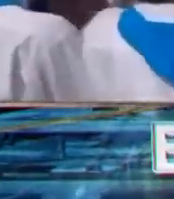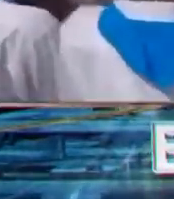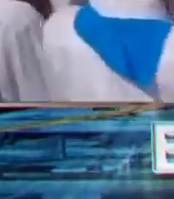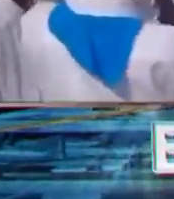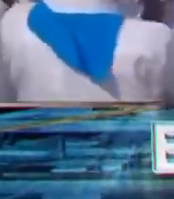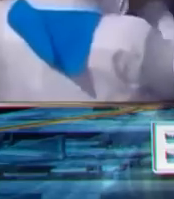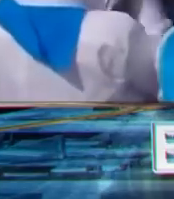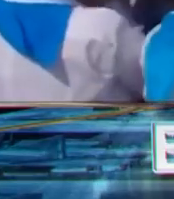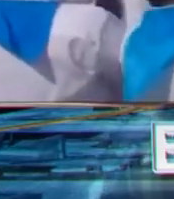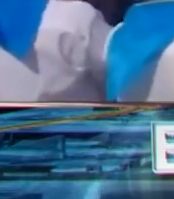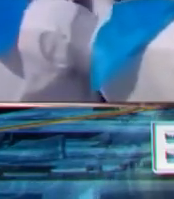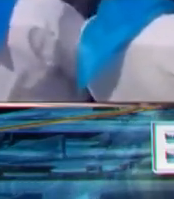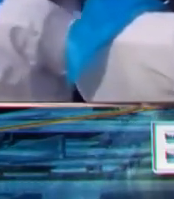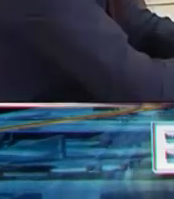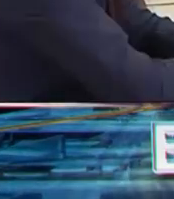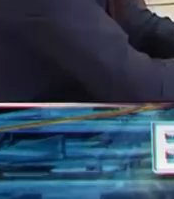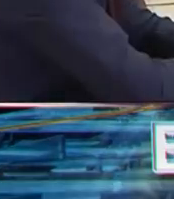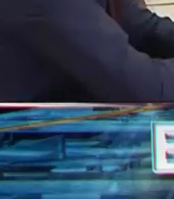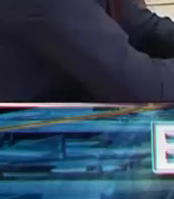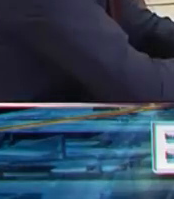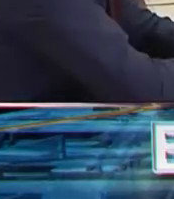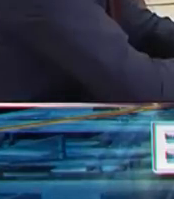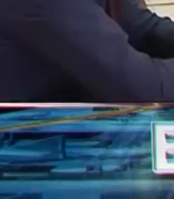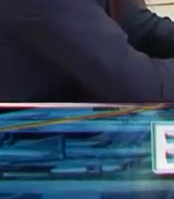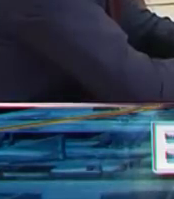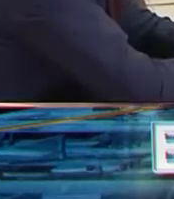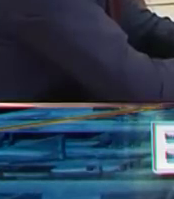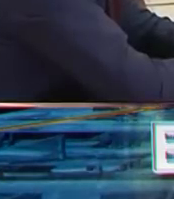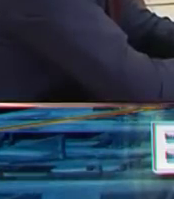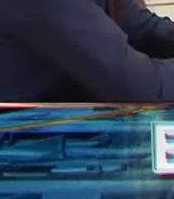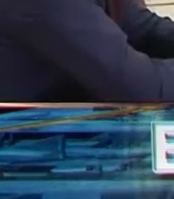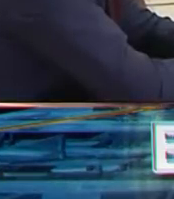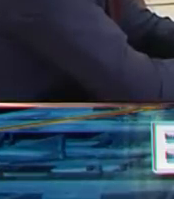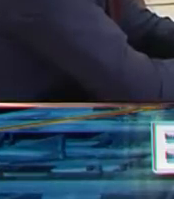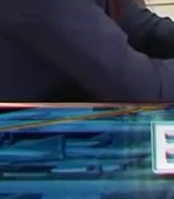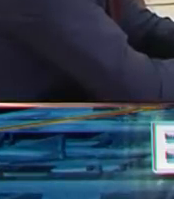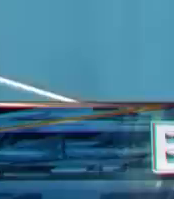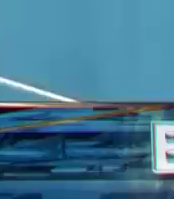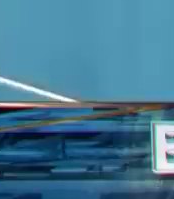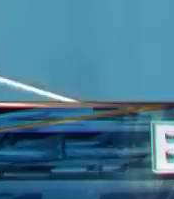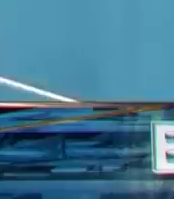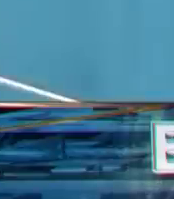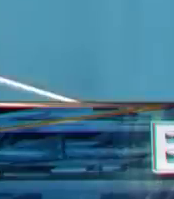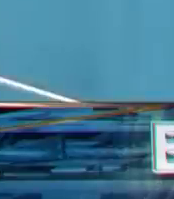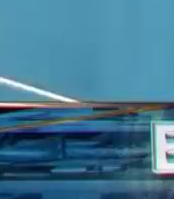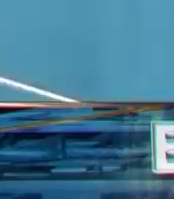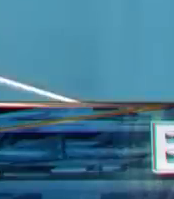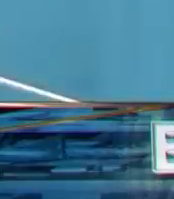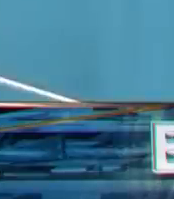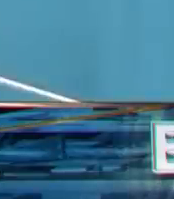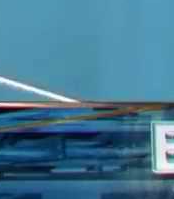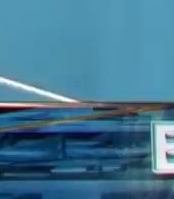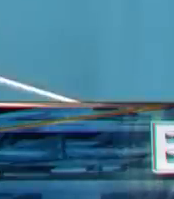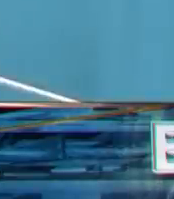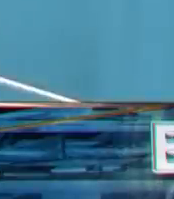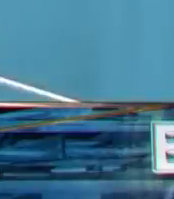мекемесі мемлекеттік білім беру бағдарламасымен жүзеге асады. Бұл туралы еліміздің президенті Қасым Жомарт Тоқаев ұлттық қоғамдық сенім кеңесі